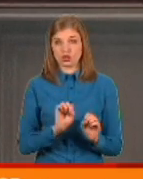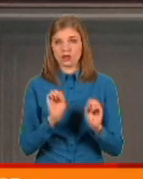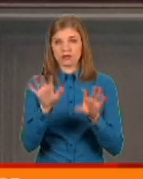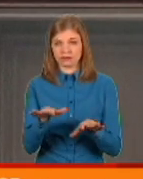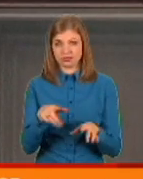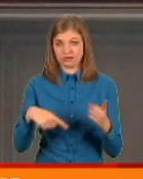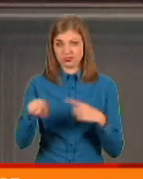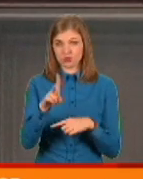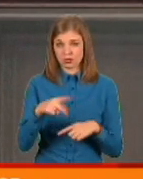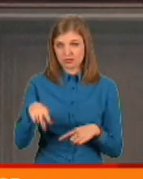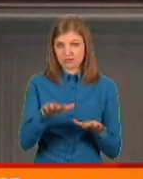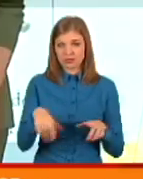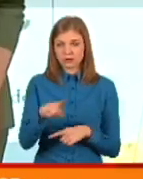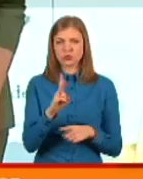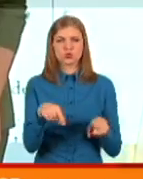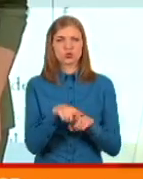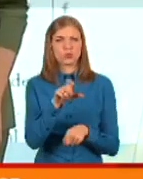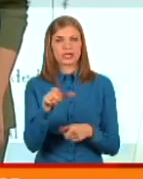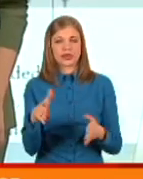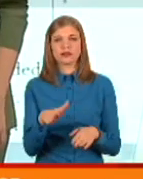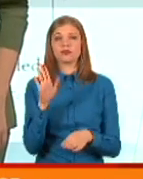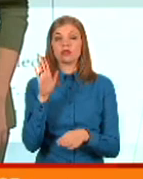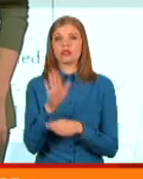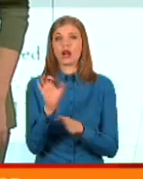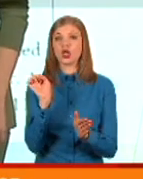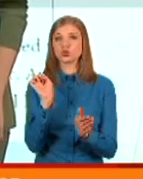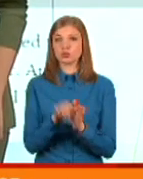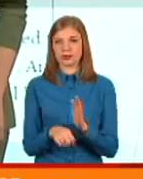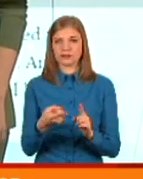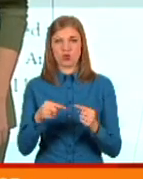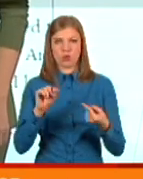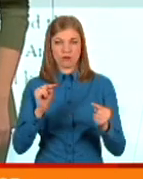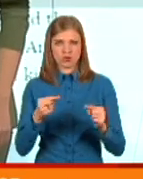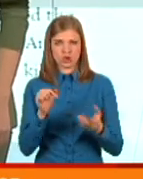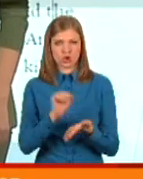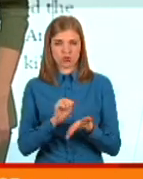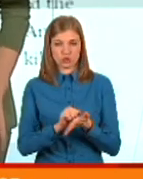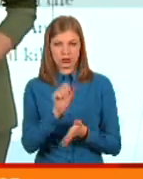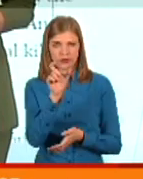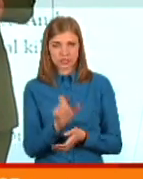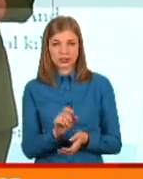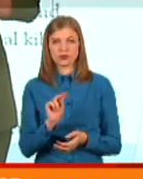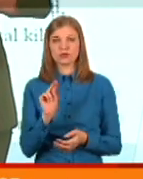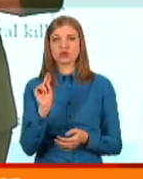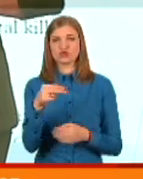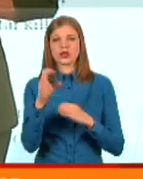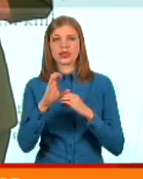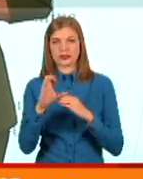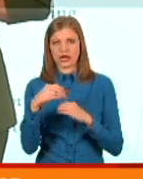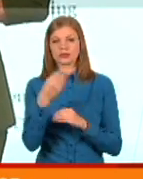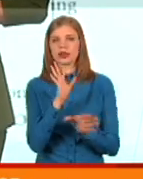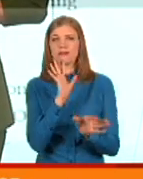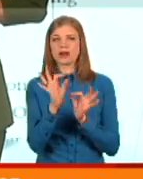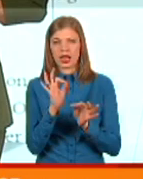місцевим спільникам, то хто вони такі? Наказ убити саудівського опозиційного журналіста Джамаля Хашогі через скайп віддав